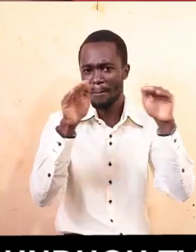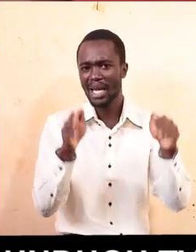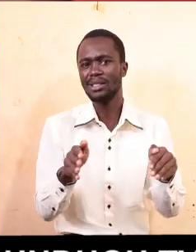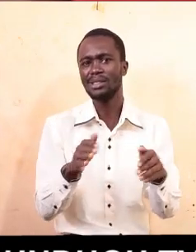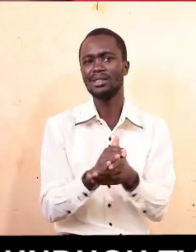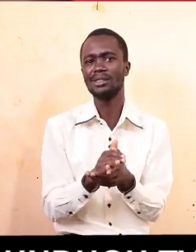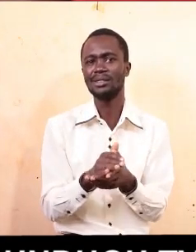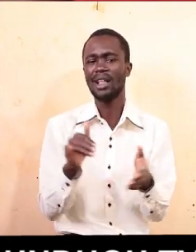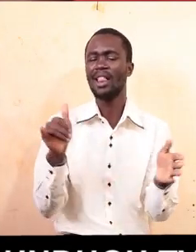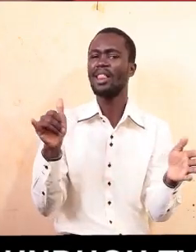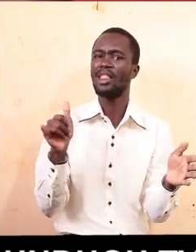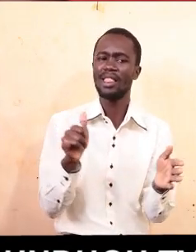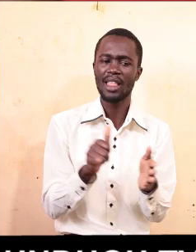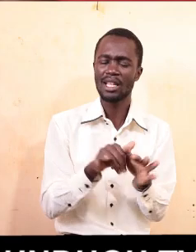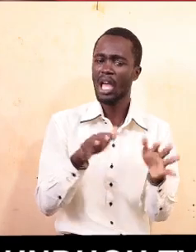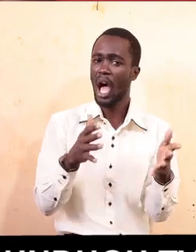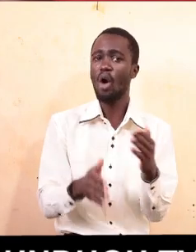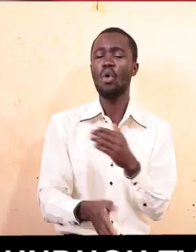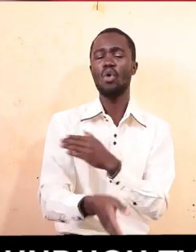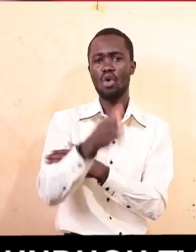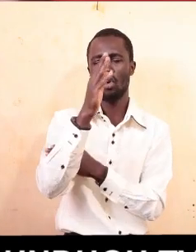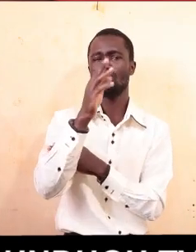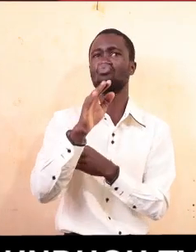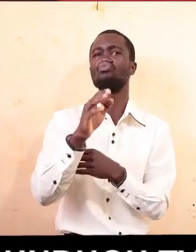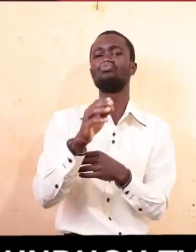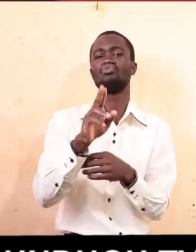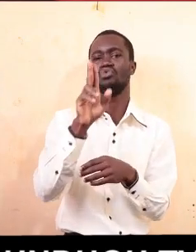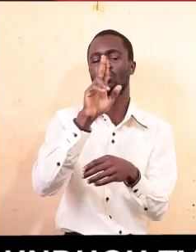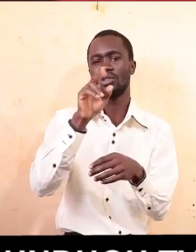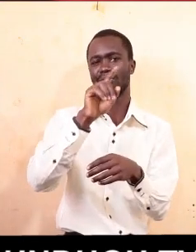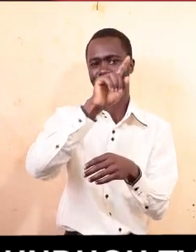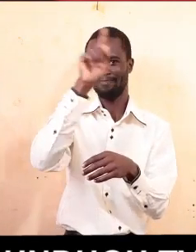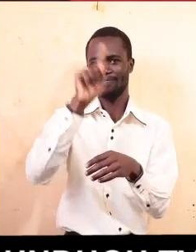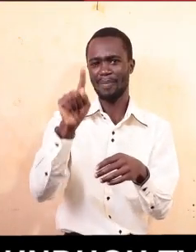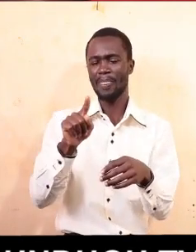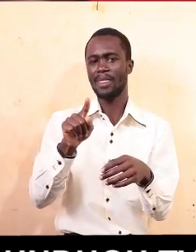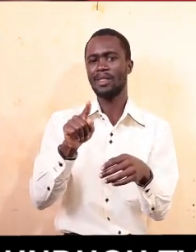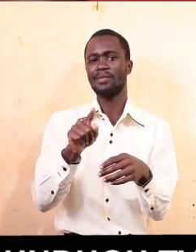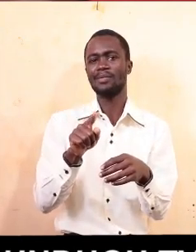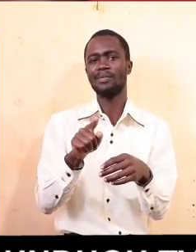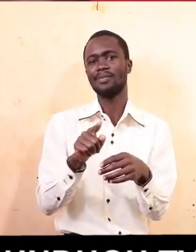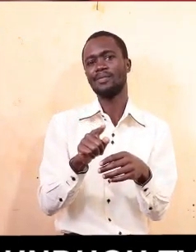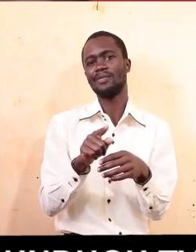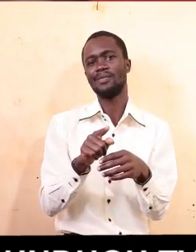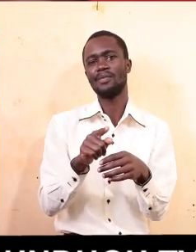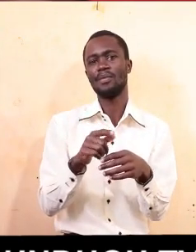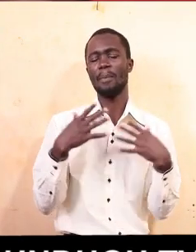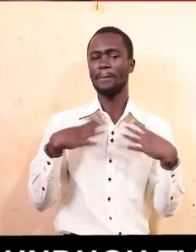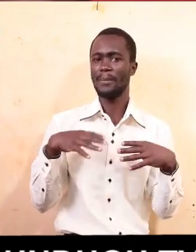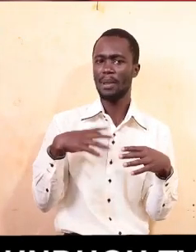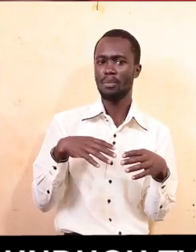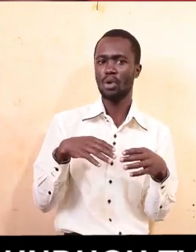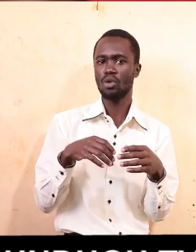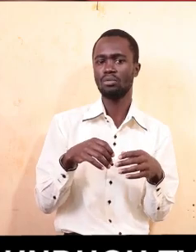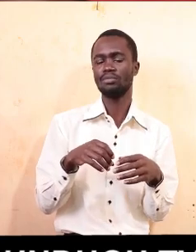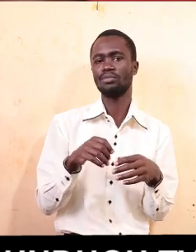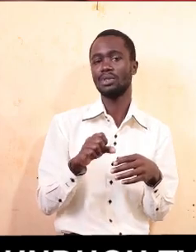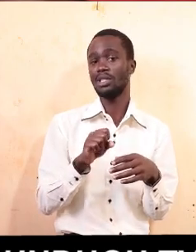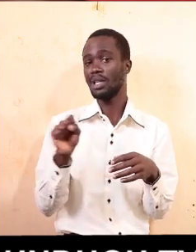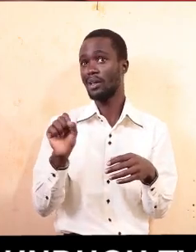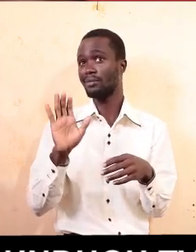Mungu aliitumia mara nyingi ngurumo kali, ambao wale wako upande wake